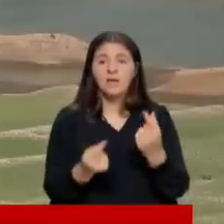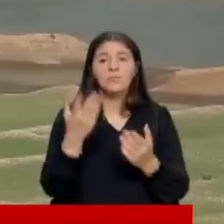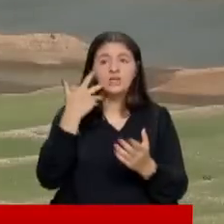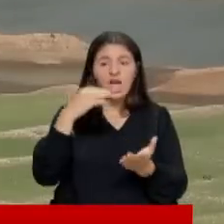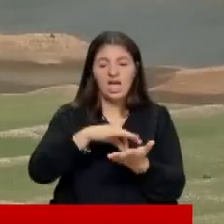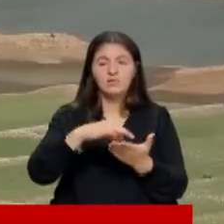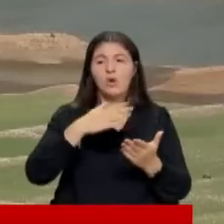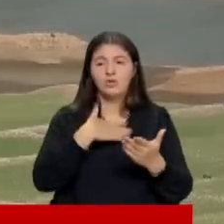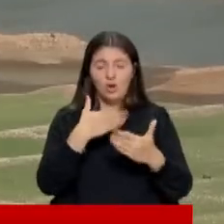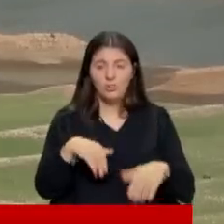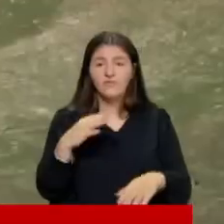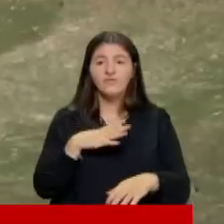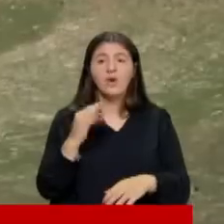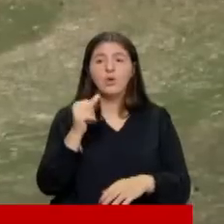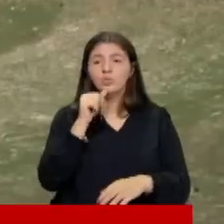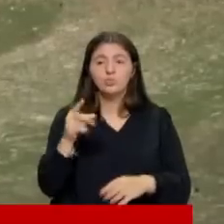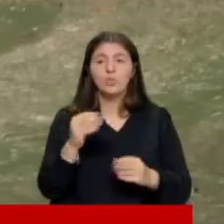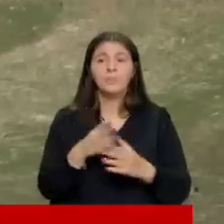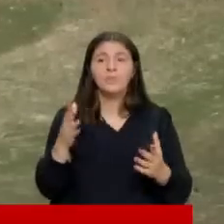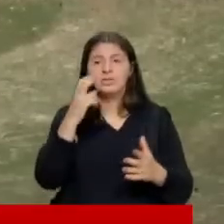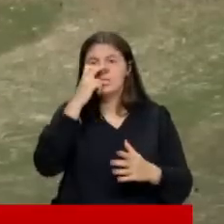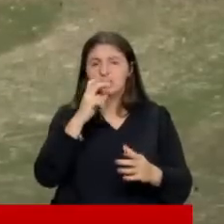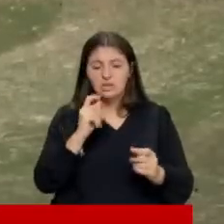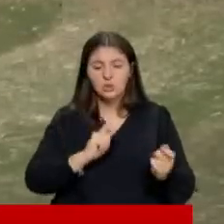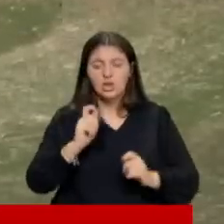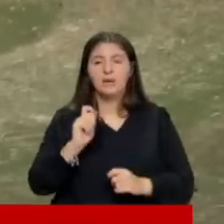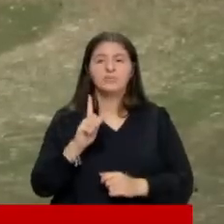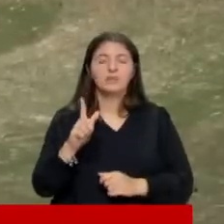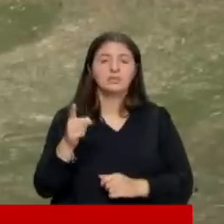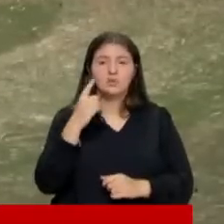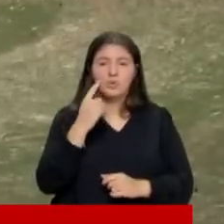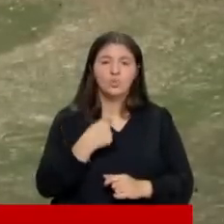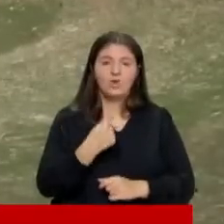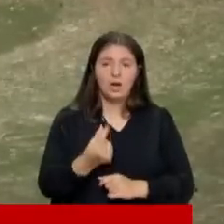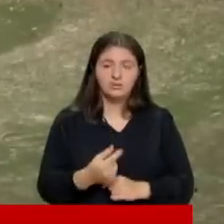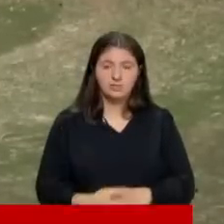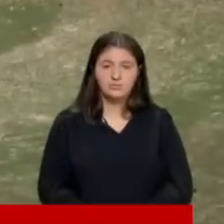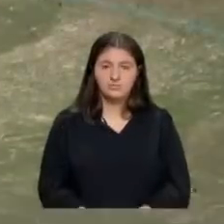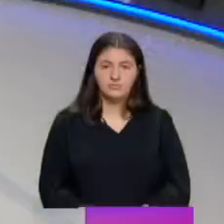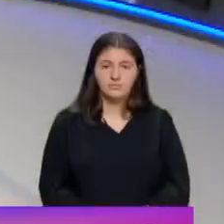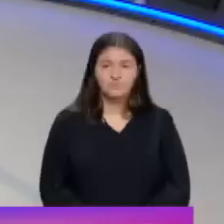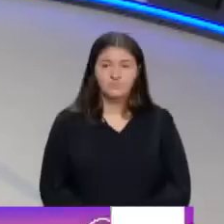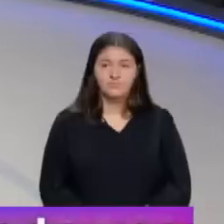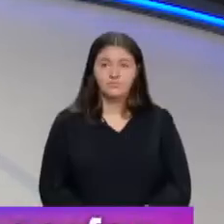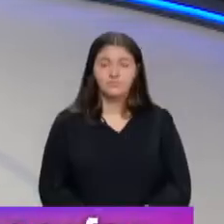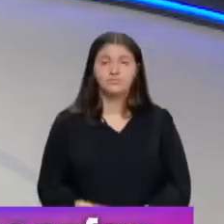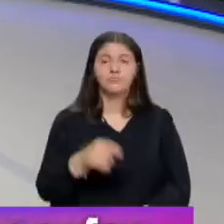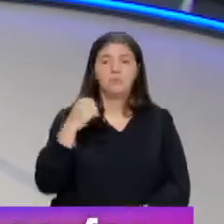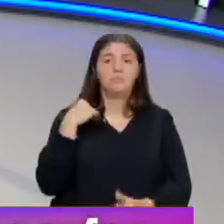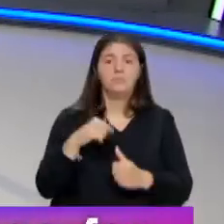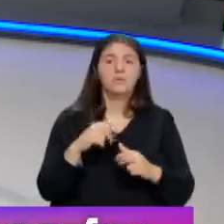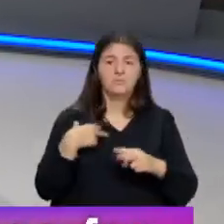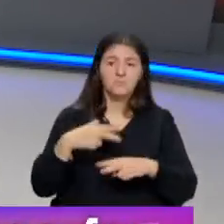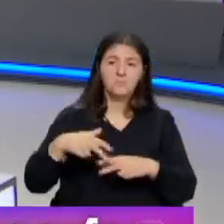geçirmesi var olan suyunsa büyük bir hassasiyetle kullanılması yönünde uyardı şimdi yeniden